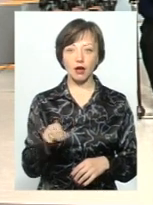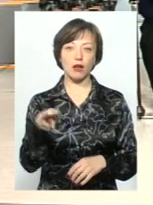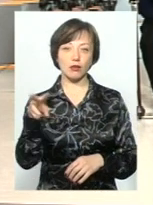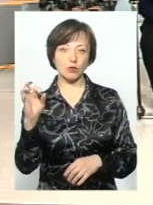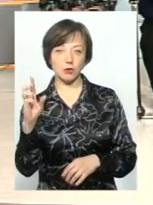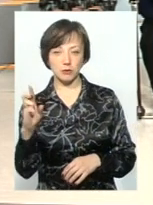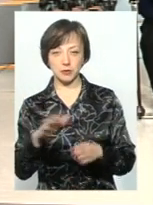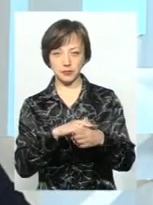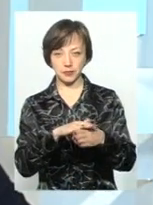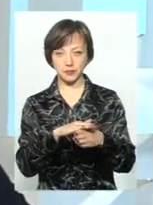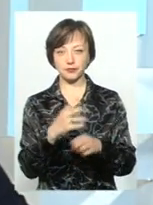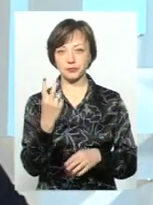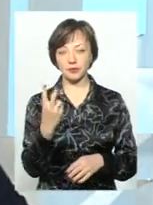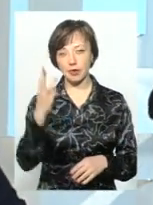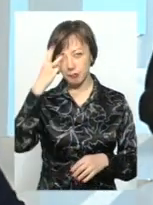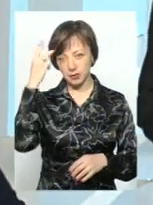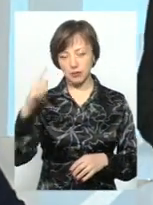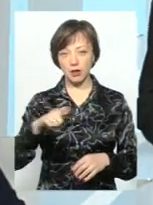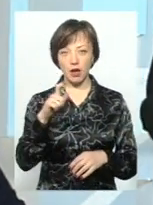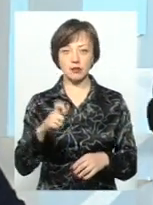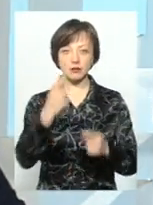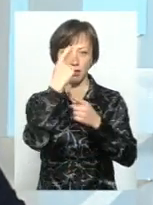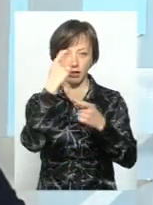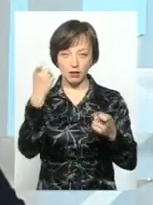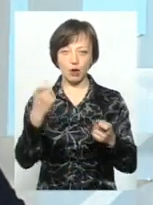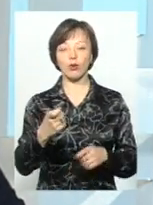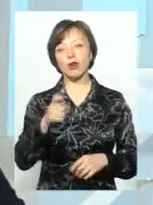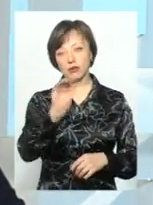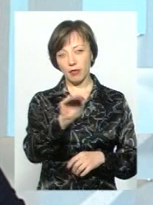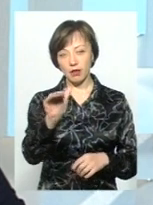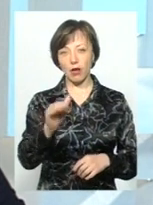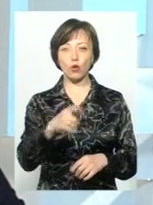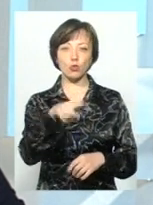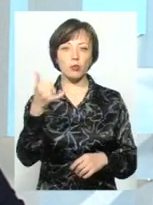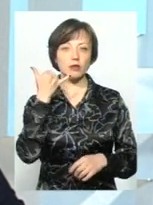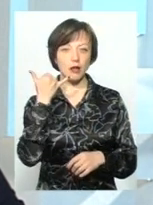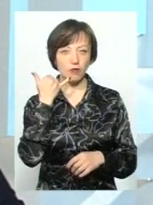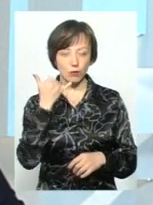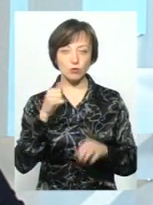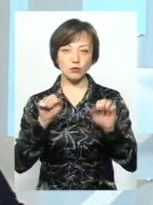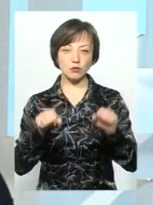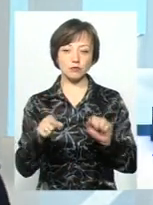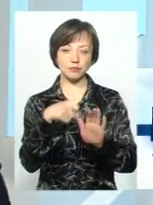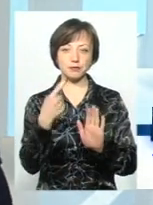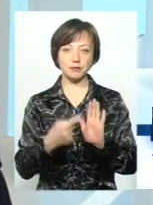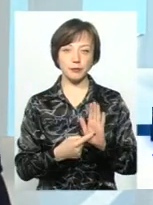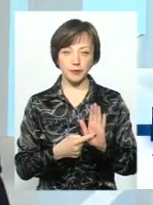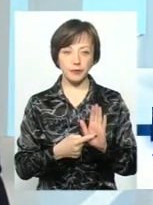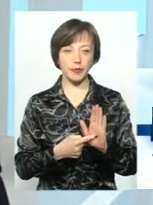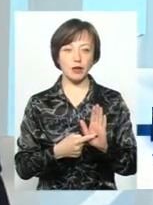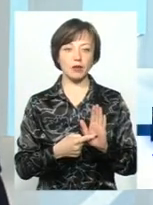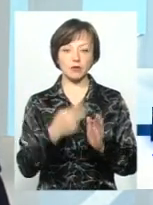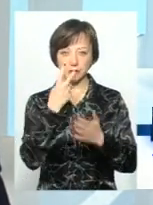«Хмельницькгаз». Ну, я нагадаю усім глядачам номер телефону, за яким вони можуть зателефонувати та поставити своє запитання до наших гостей.